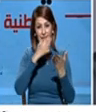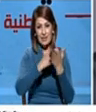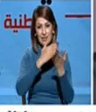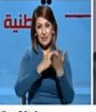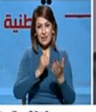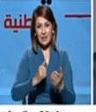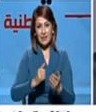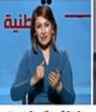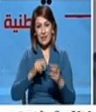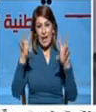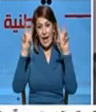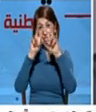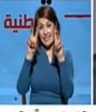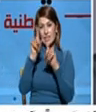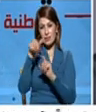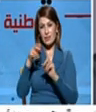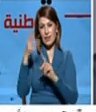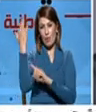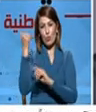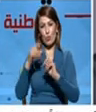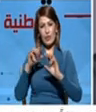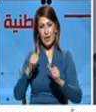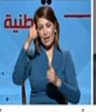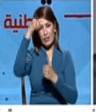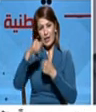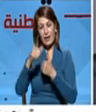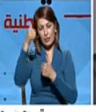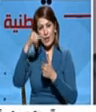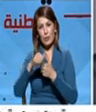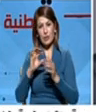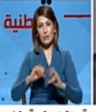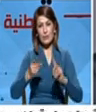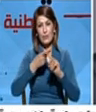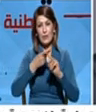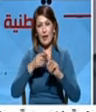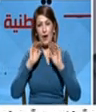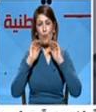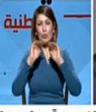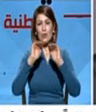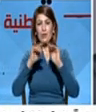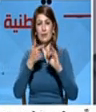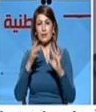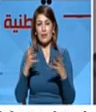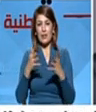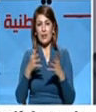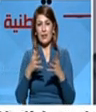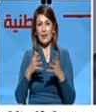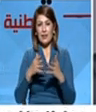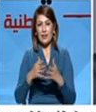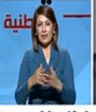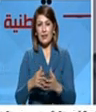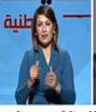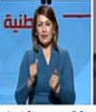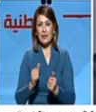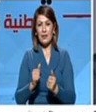بوتين اه علم او انه لحد الان اه معنا اكثر من معها ما